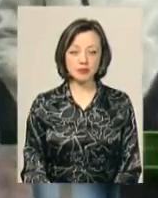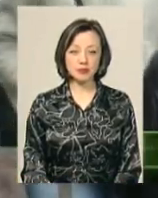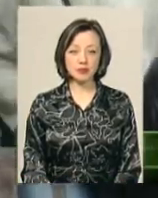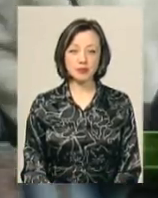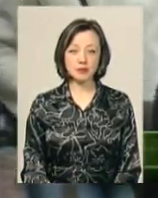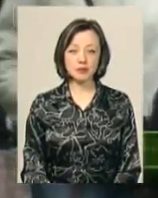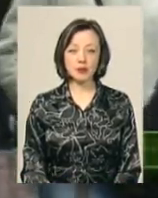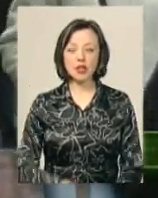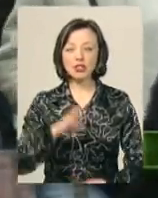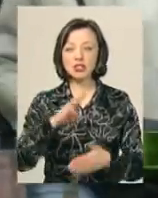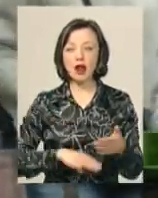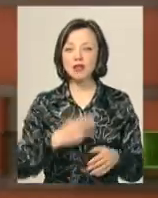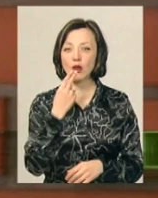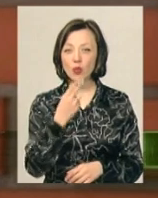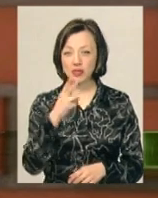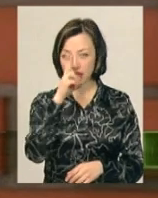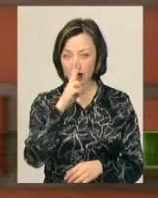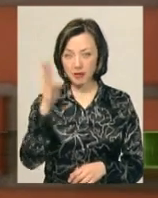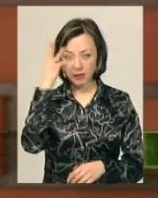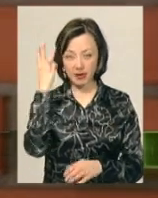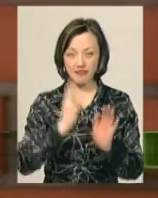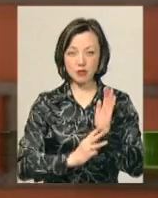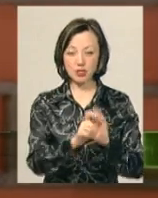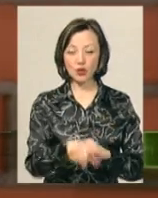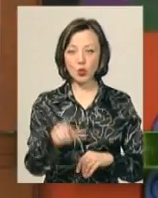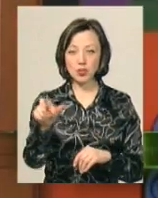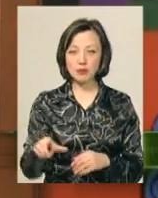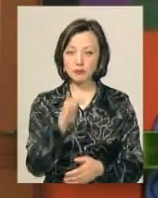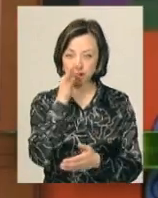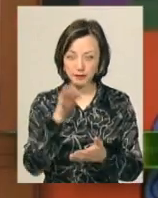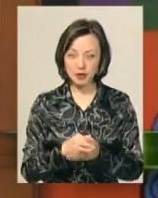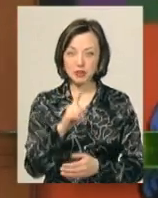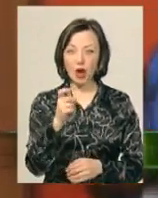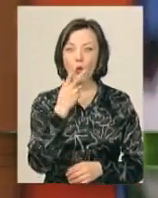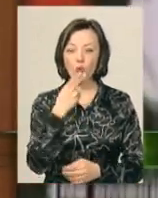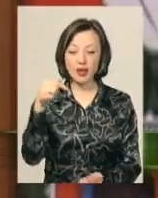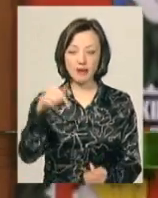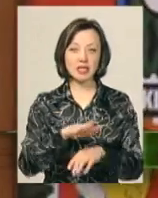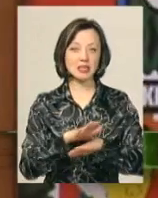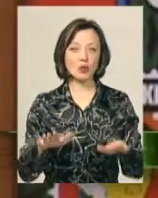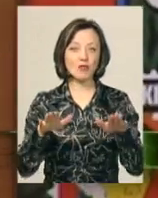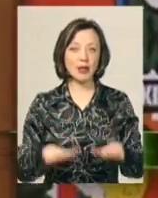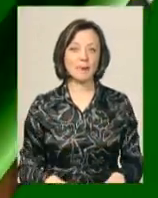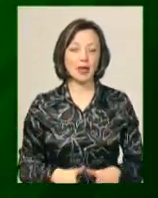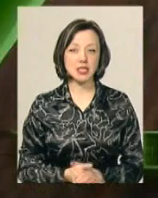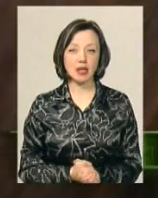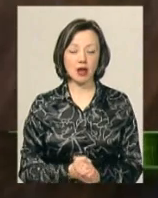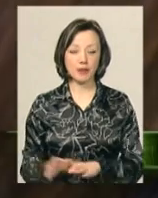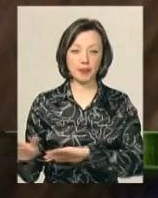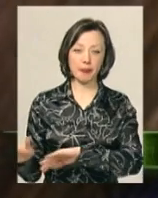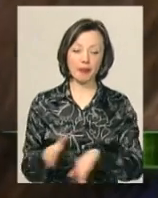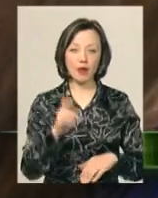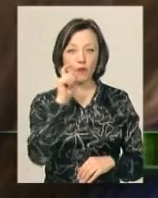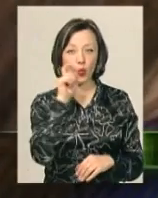Штраф за куріння. За 2 місяці у Хмельницькому 80 осіб притягнули до відповідальності за куріння у невстановлених місцях.